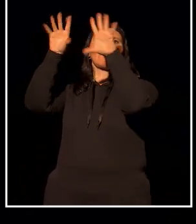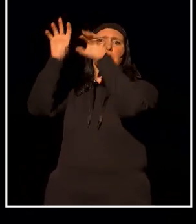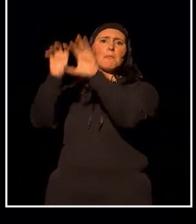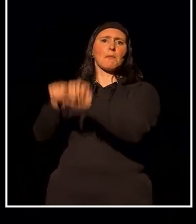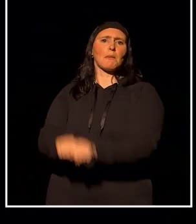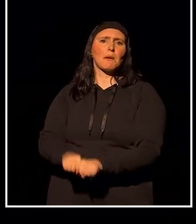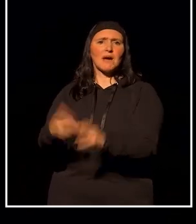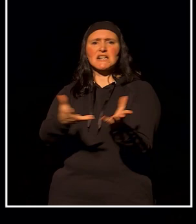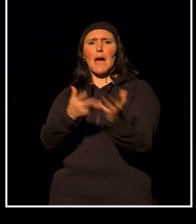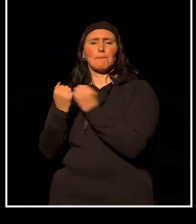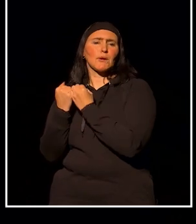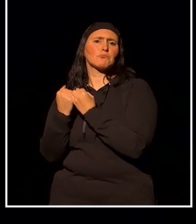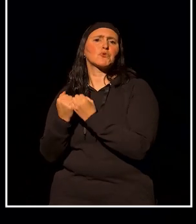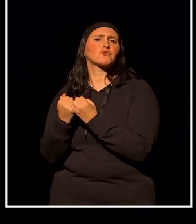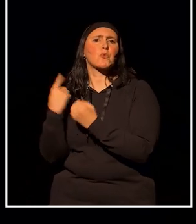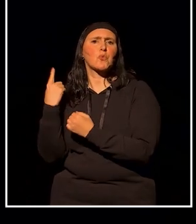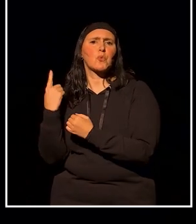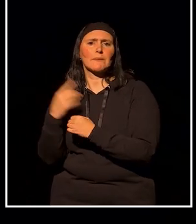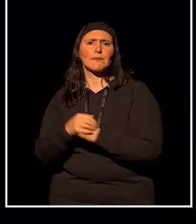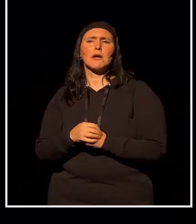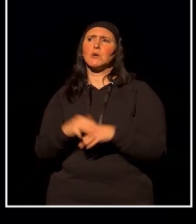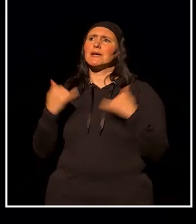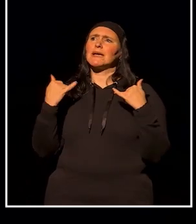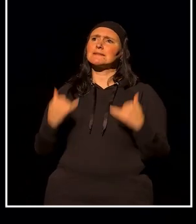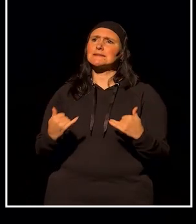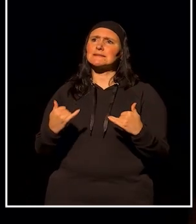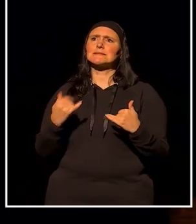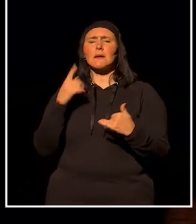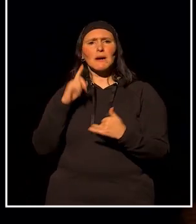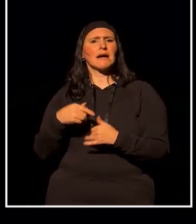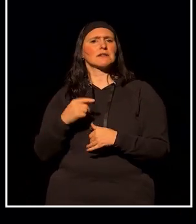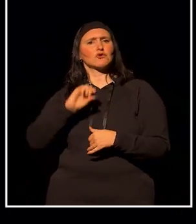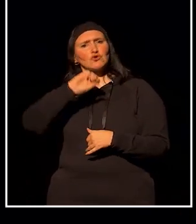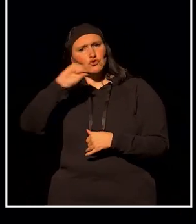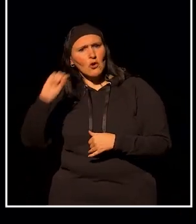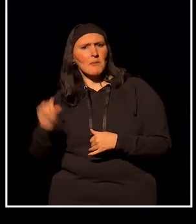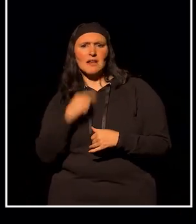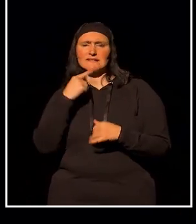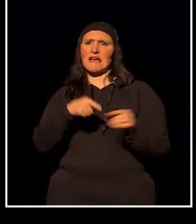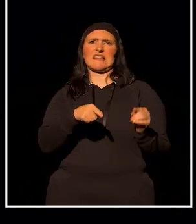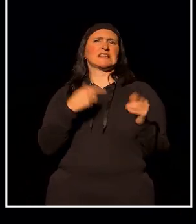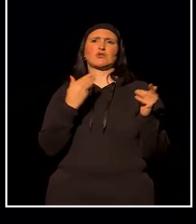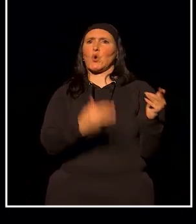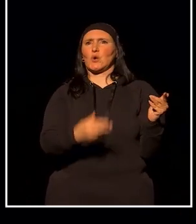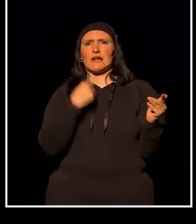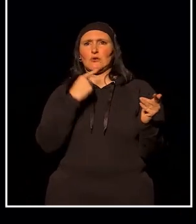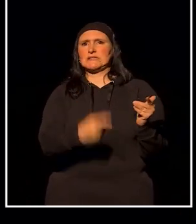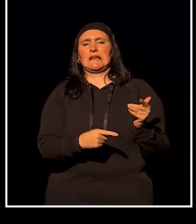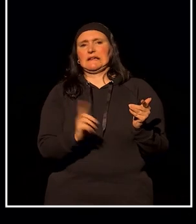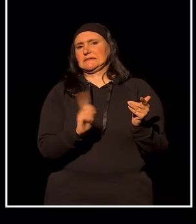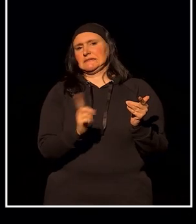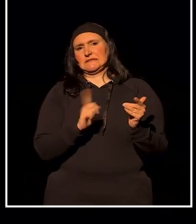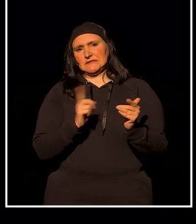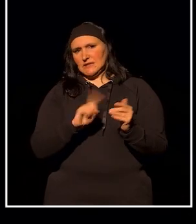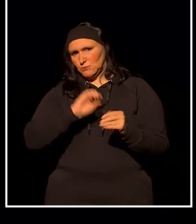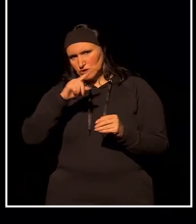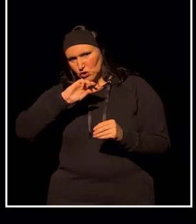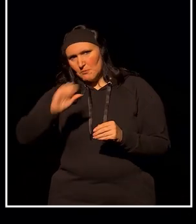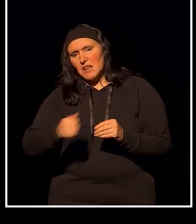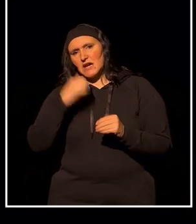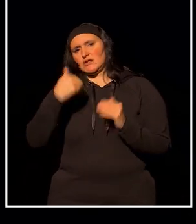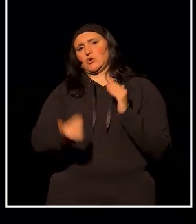diese Haltung revidiert. Nur meine Frage, die sich daran anschließt, was kommt dann,